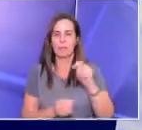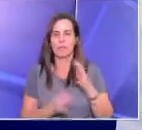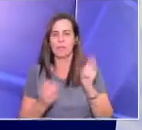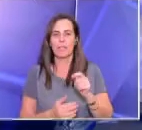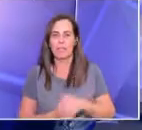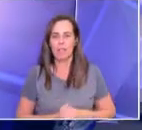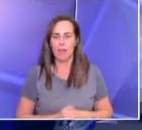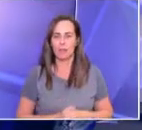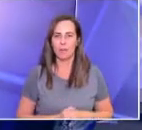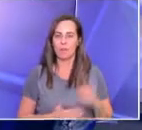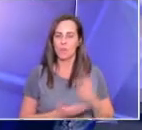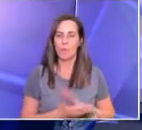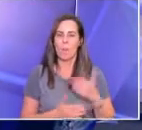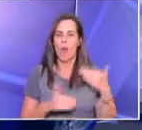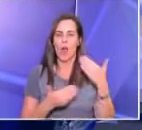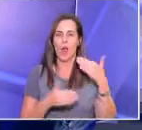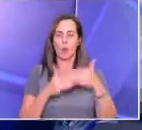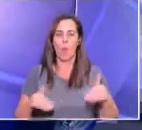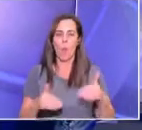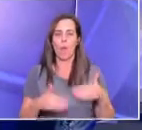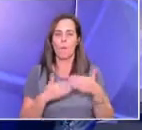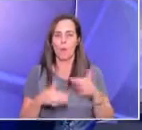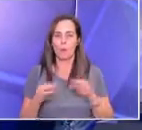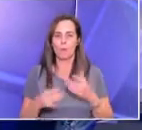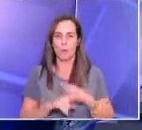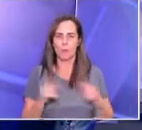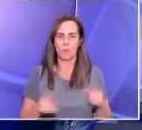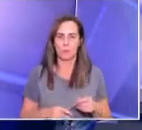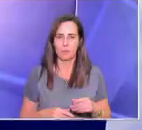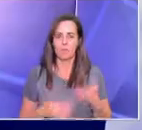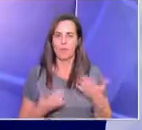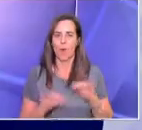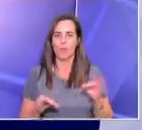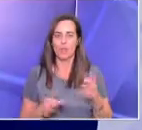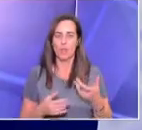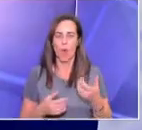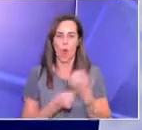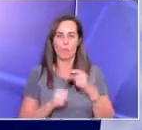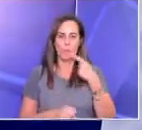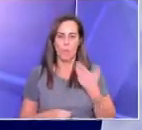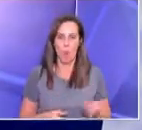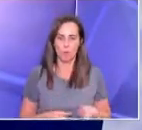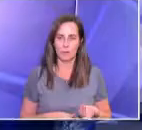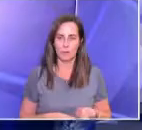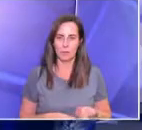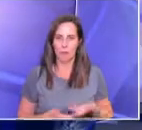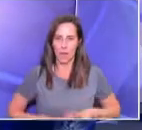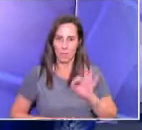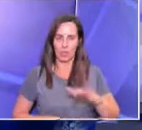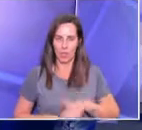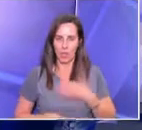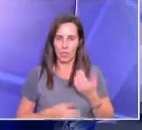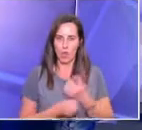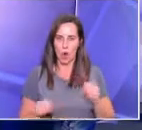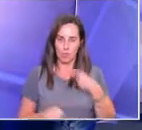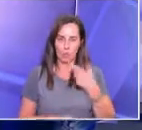המחוקק? שיקבע, מה עם גבולות גזרה? מה מותר, מה אסור? איפה חופש הביטוי? אתה יודע, הלכנו לבית המשפט. חופש ביטוי, חופש ביטוי. מה, הילד שלך הרגיש חופש ביטוי כשהוא